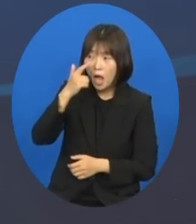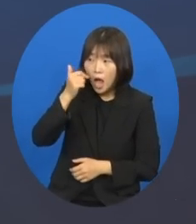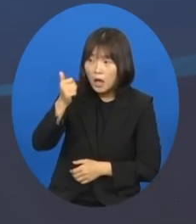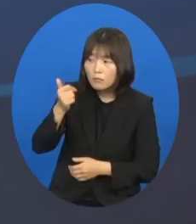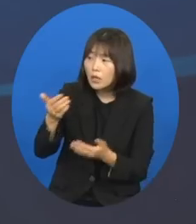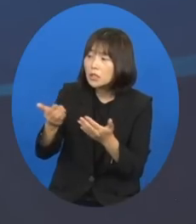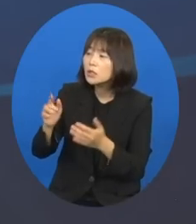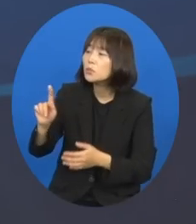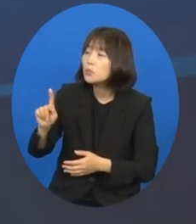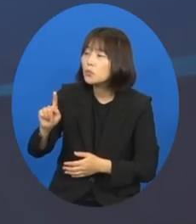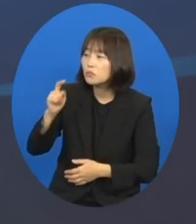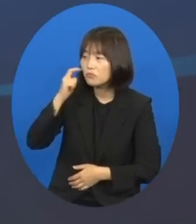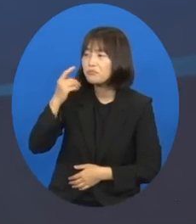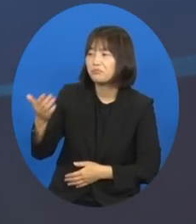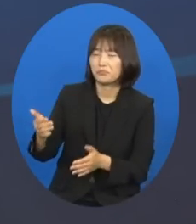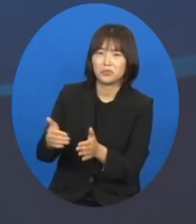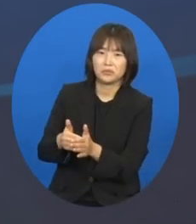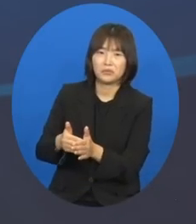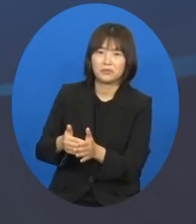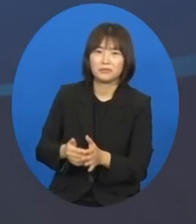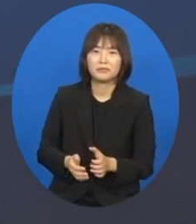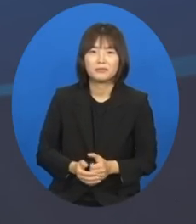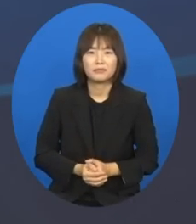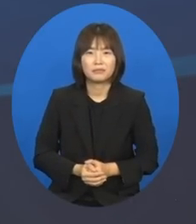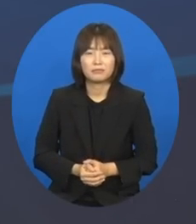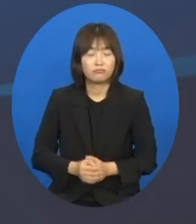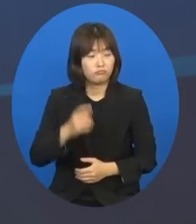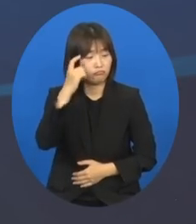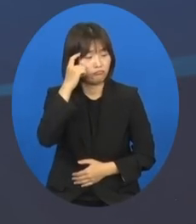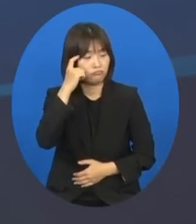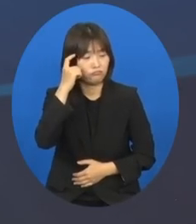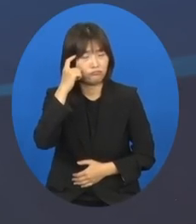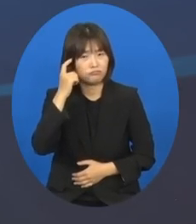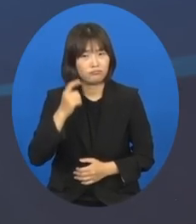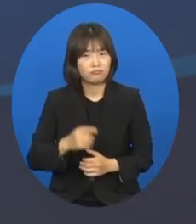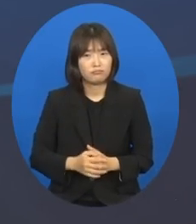뭐 하시는 분이에요 왜요